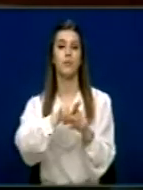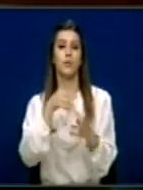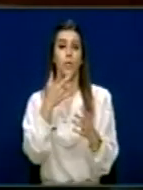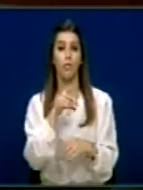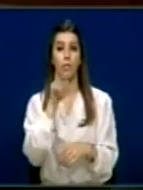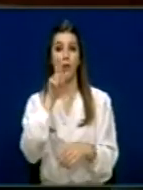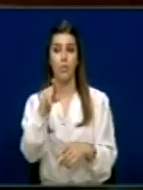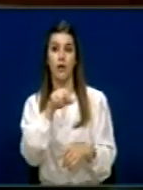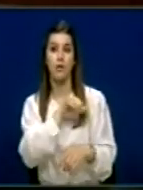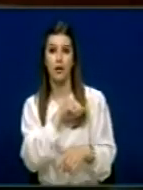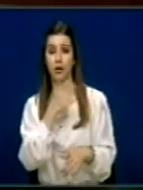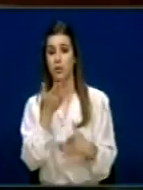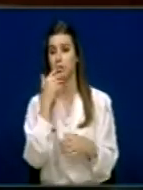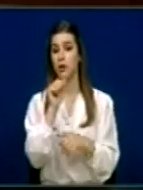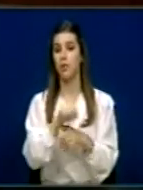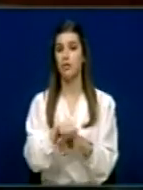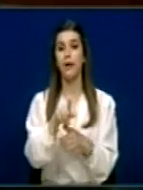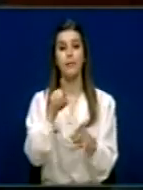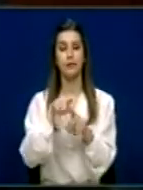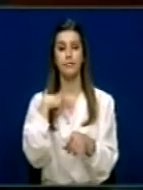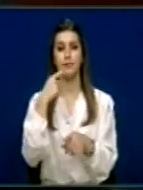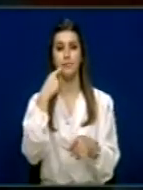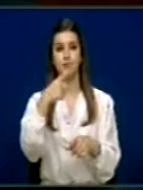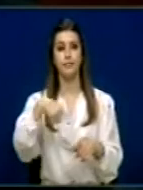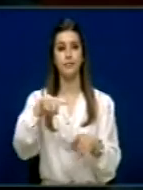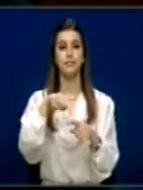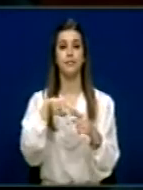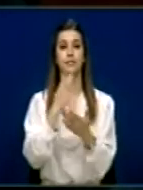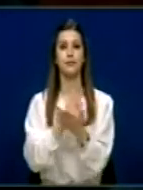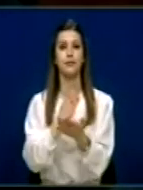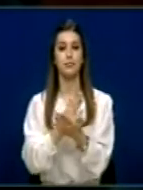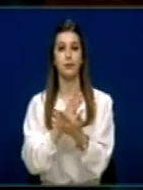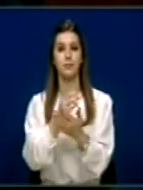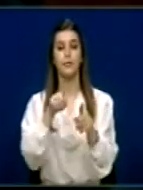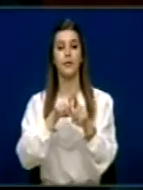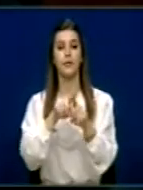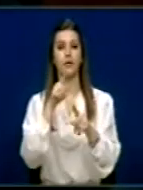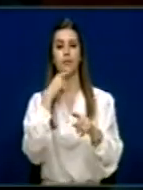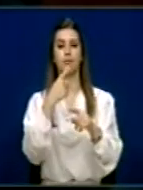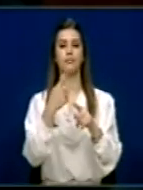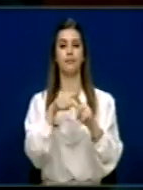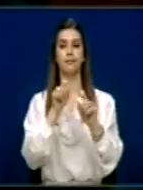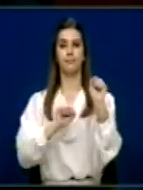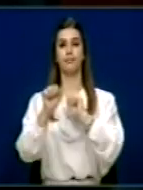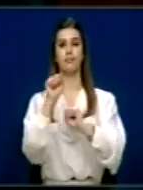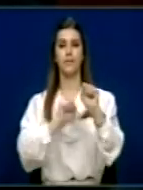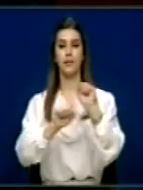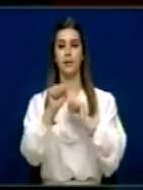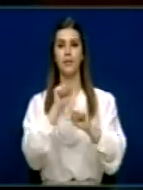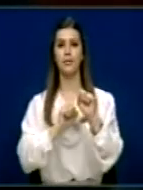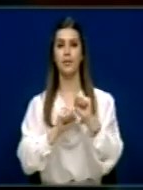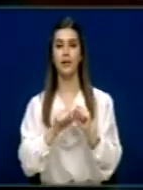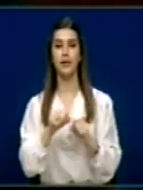di. Këtu e kam fjalën veçanërisht për ekzekutivin i cili vazhdimisht i ka rezistuar themashtu kërkesave të këtij autoriteti